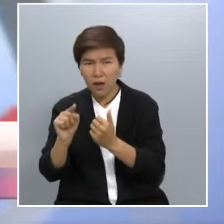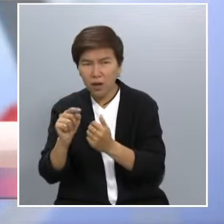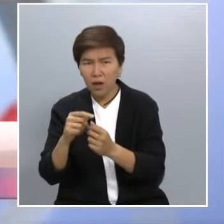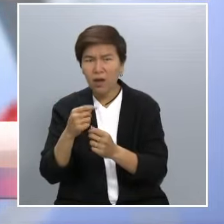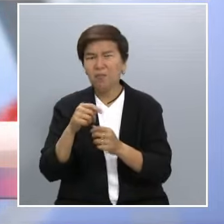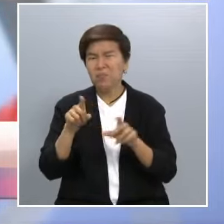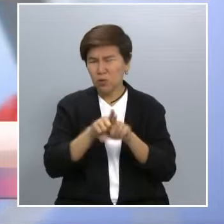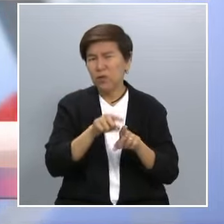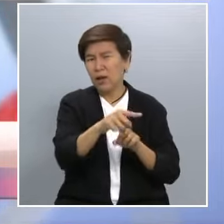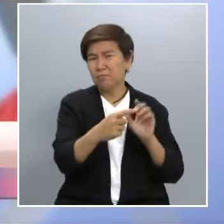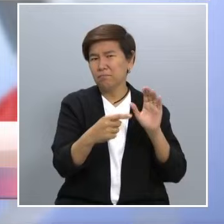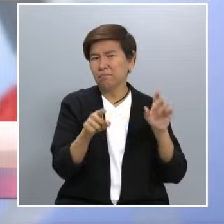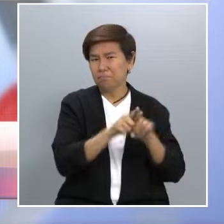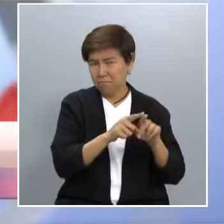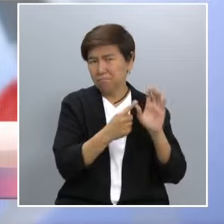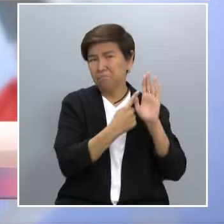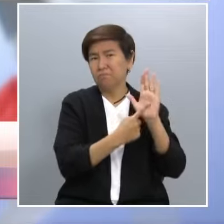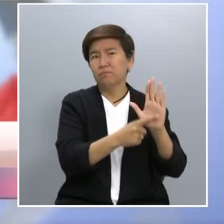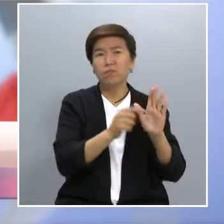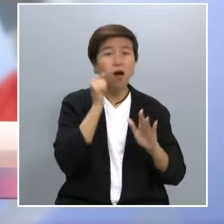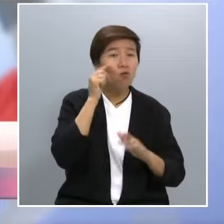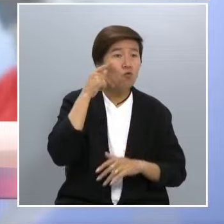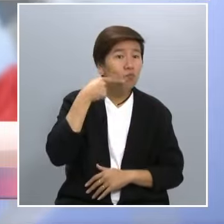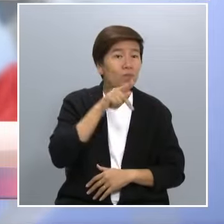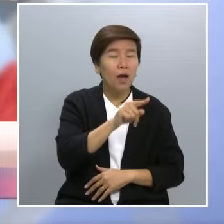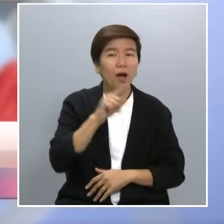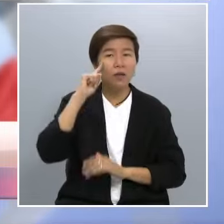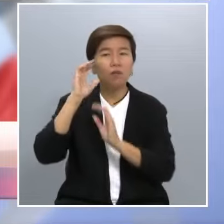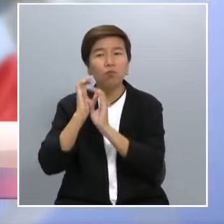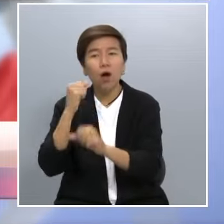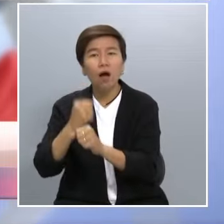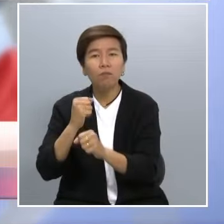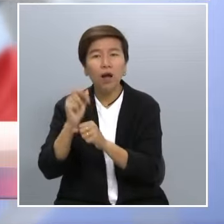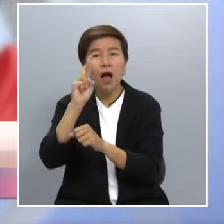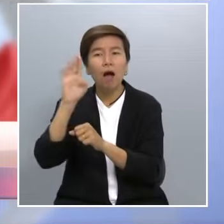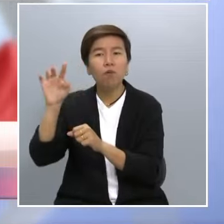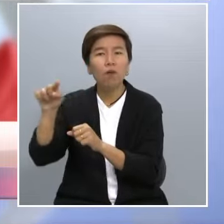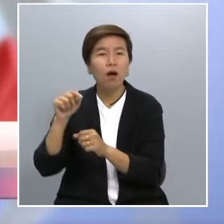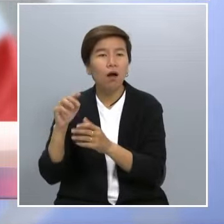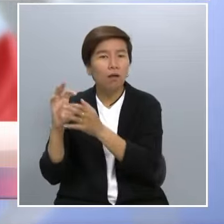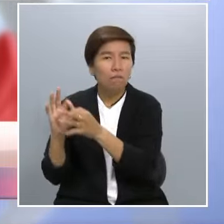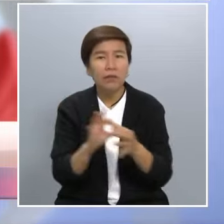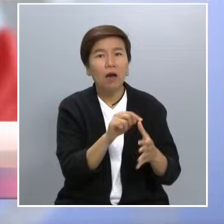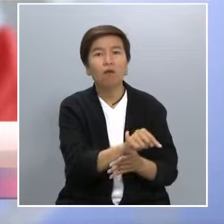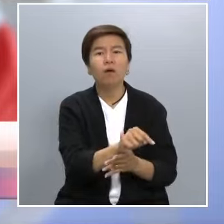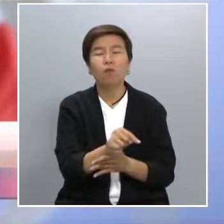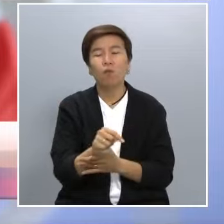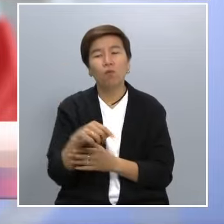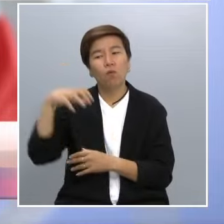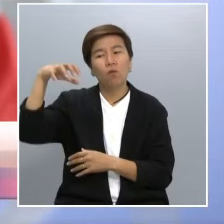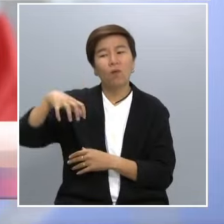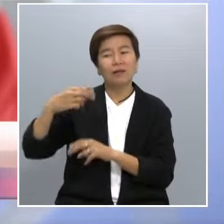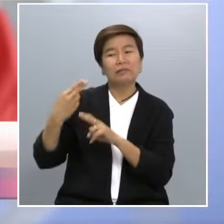ของลุงเปียกขึ้นมานะครับถ้าตำรวจยังทำงานในระบบแบบนี้ก็จะส่งผลต่อภาพลักษณ์องค์กรส่งผลต่อเจ้า